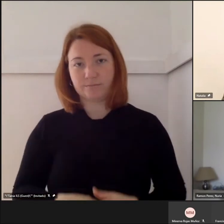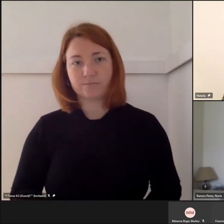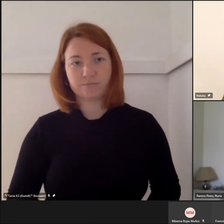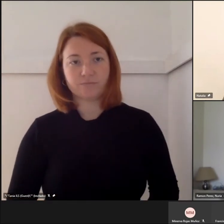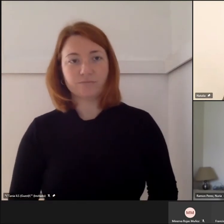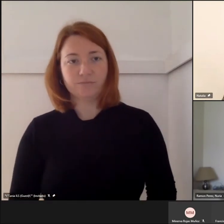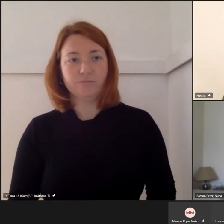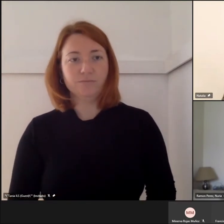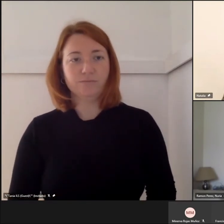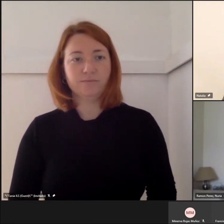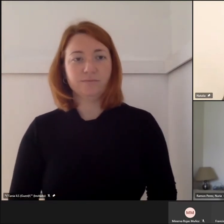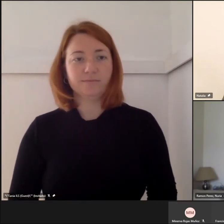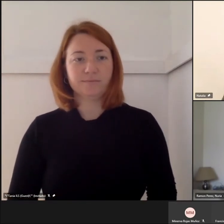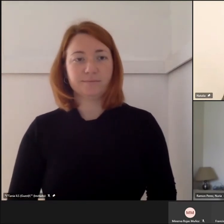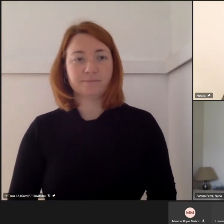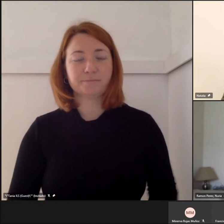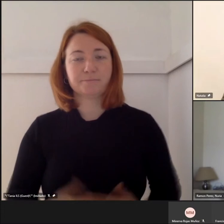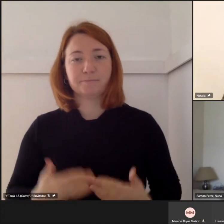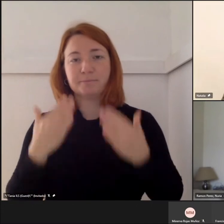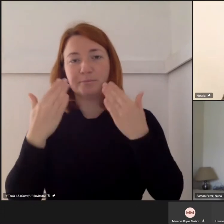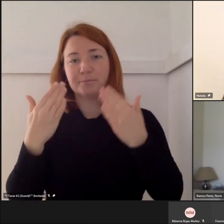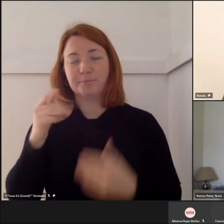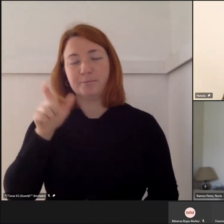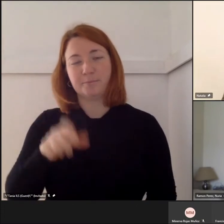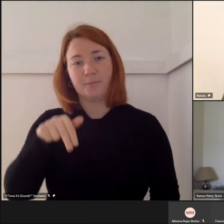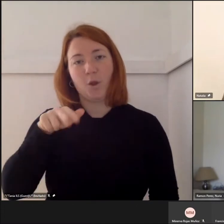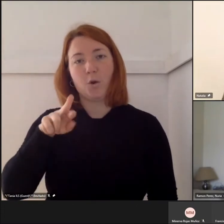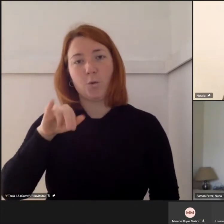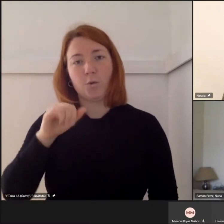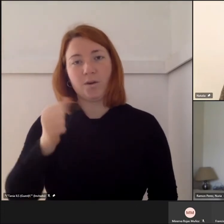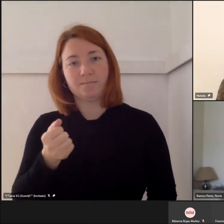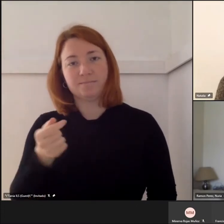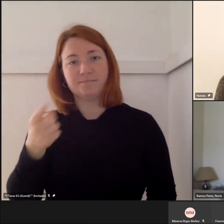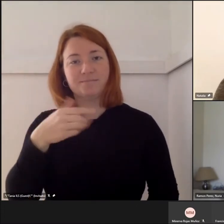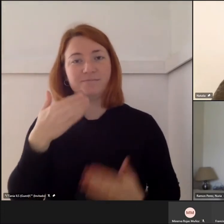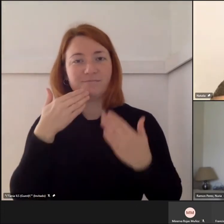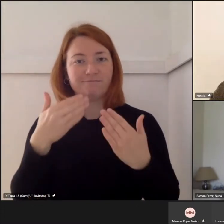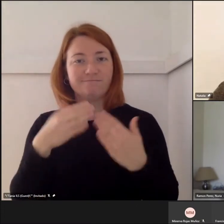dones. Pues moltíssimes gràcies, Núria. A vosaltres. Gràcies.